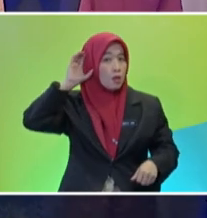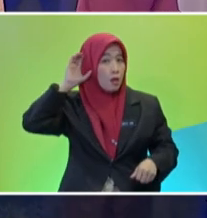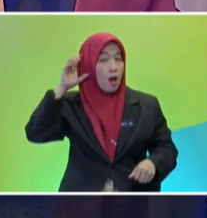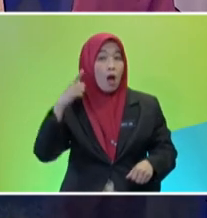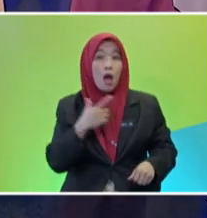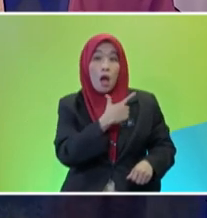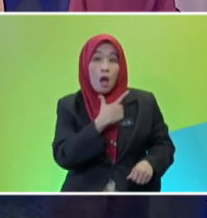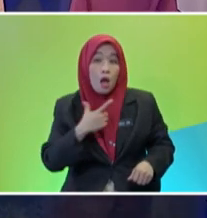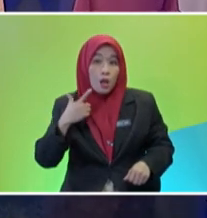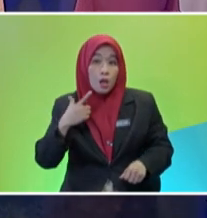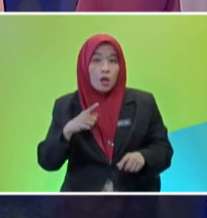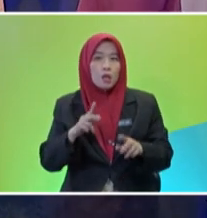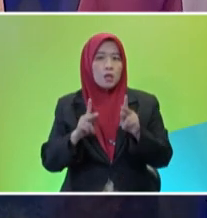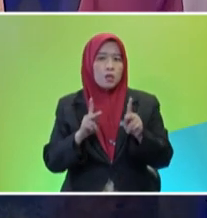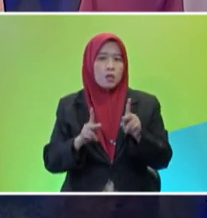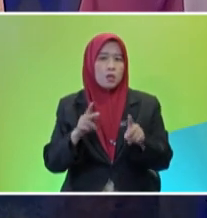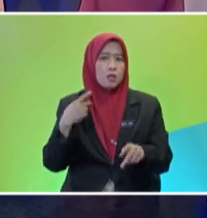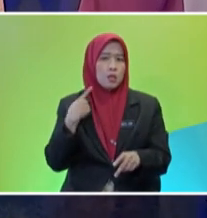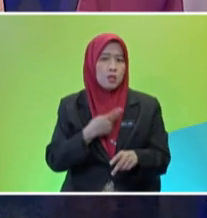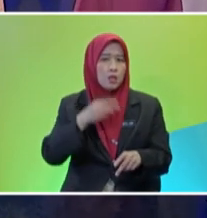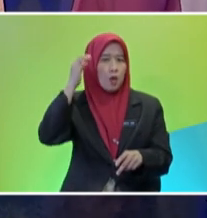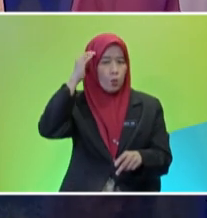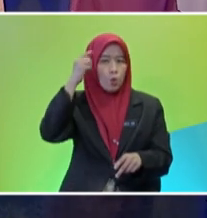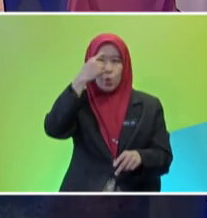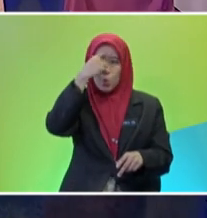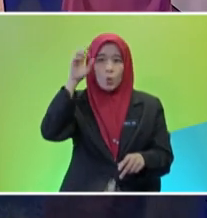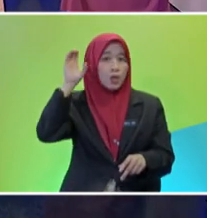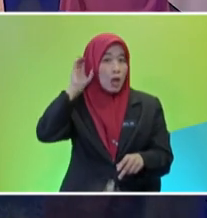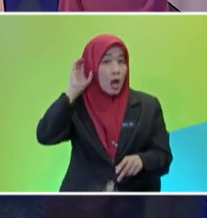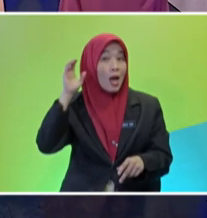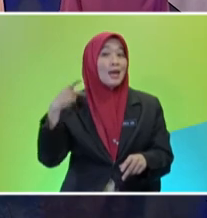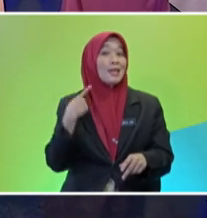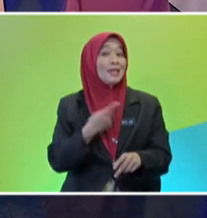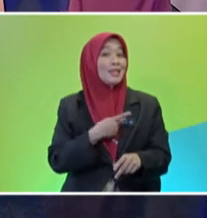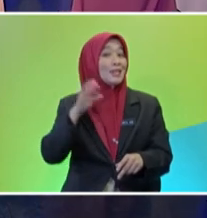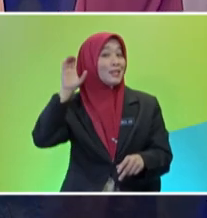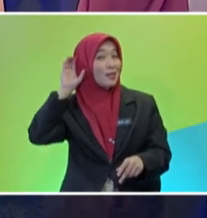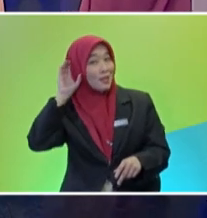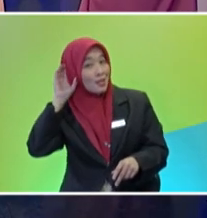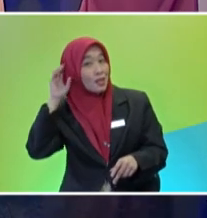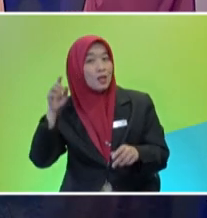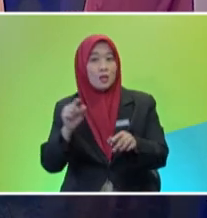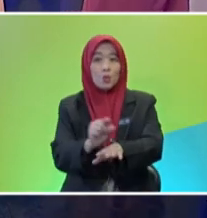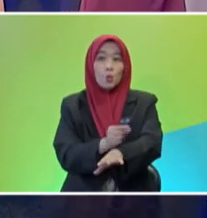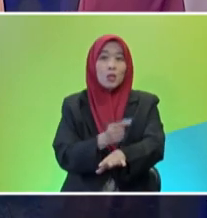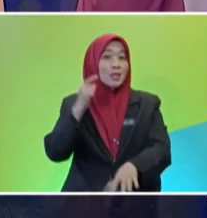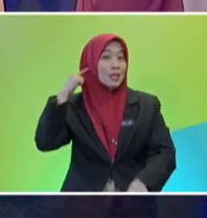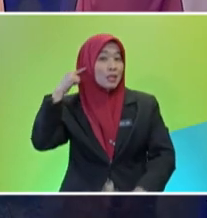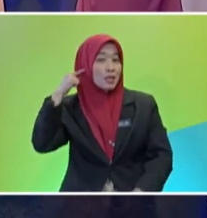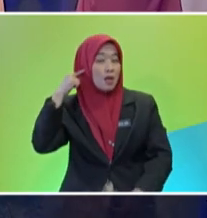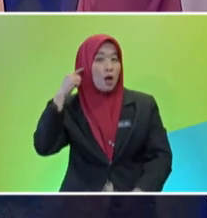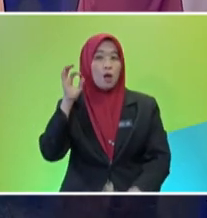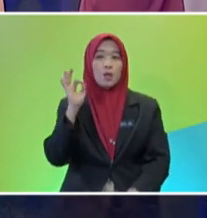kita tahu kalau untuk mendengar, kita menggunakan telinga. Telinga, betul. Okey, jadi kita ambil